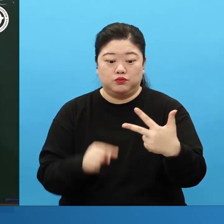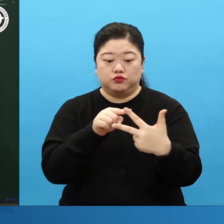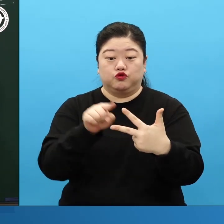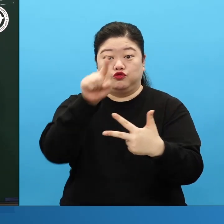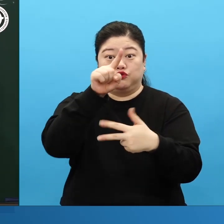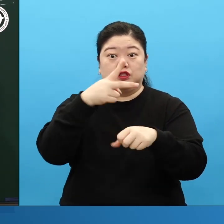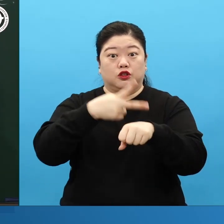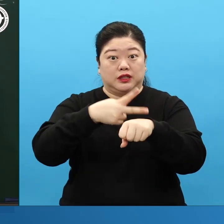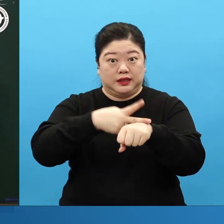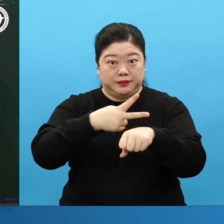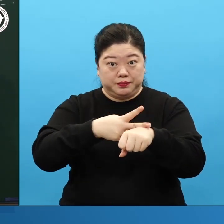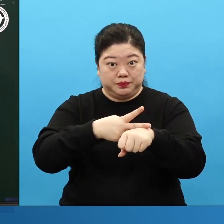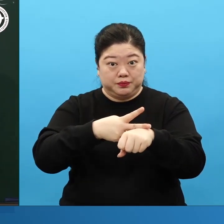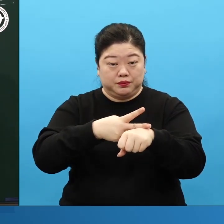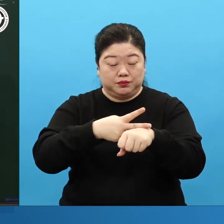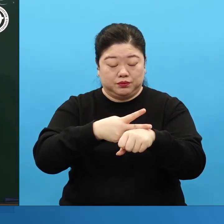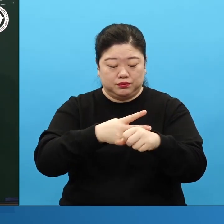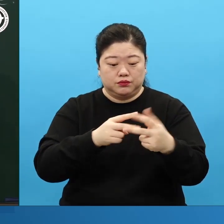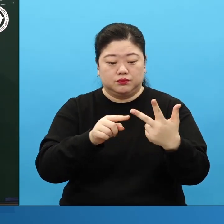부모,